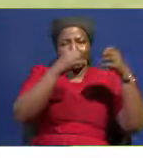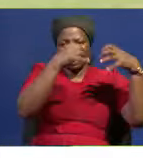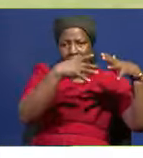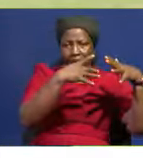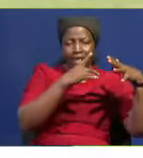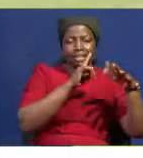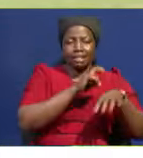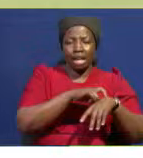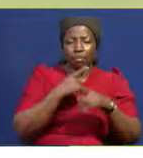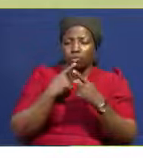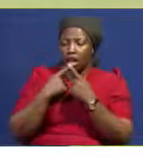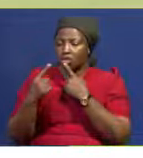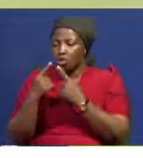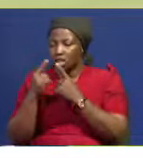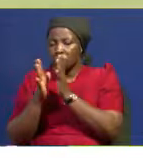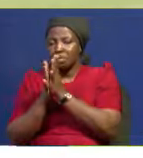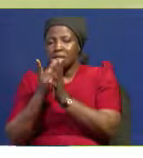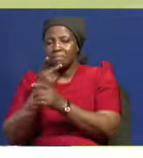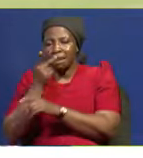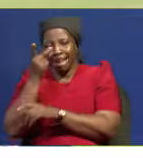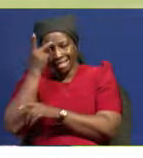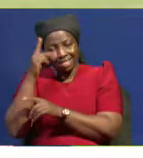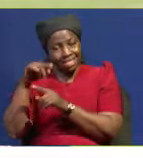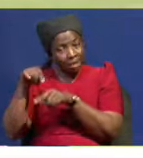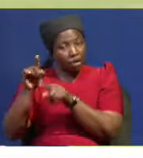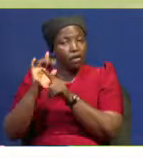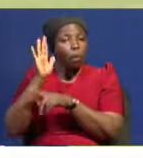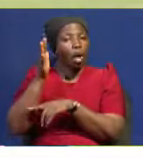parents as to what they would expect